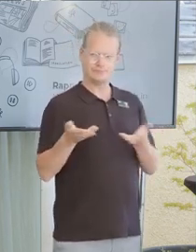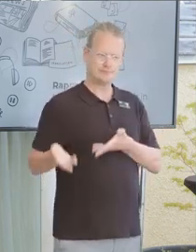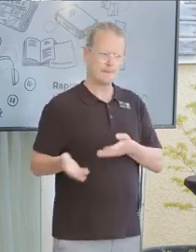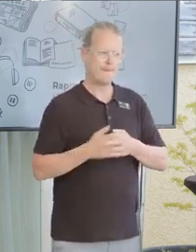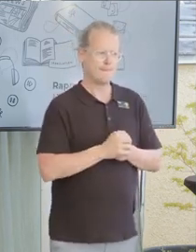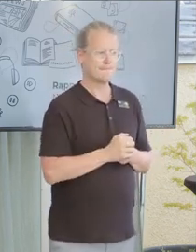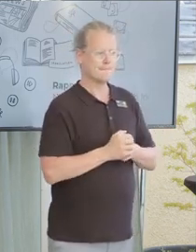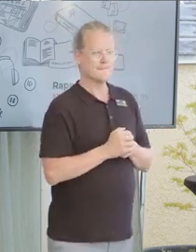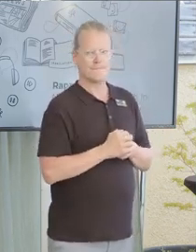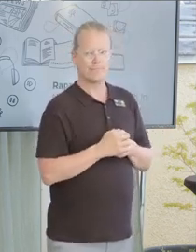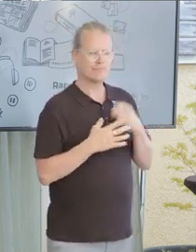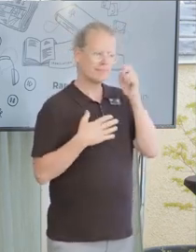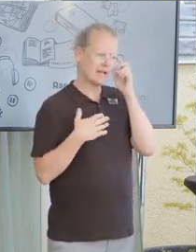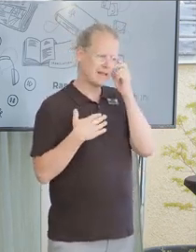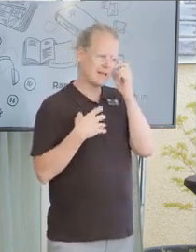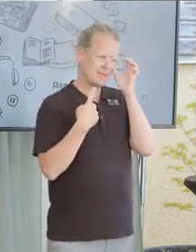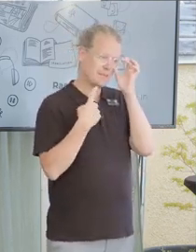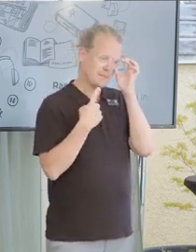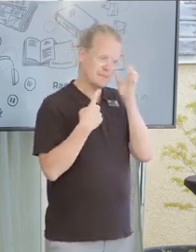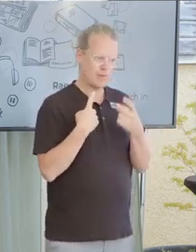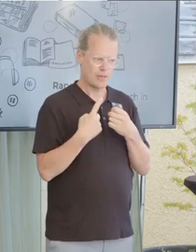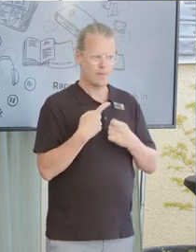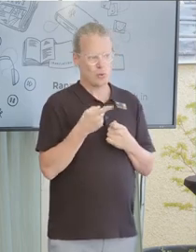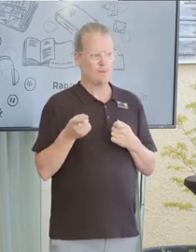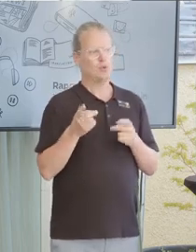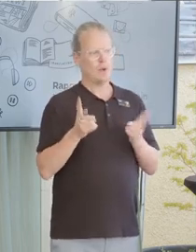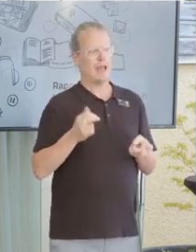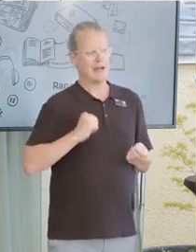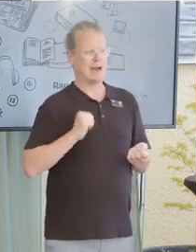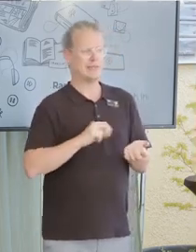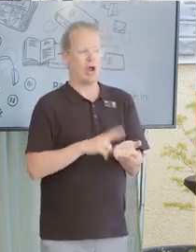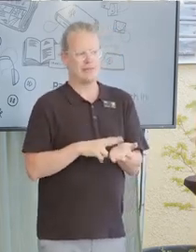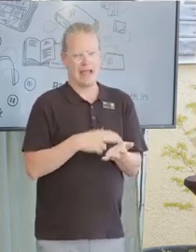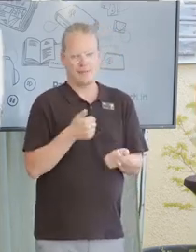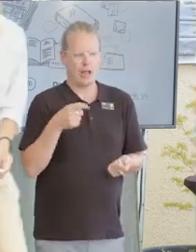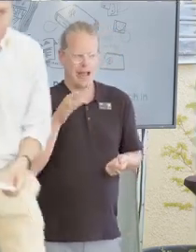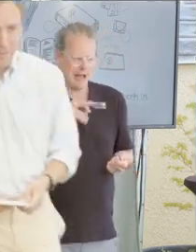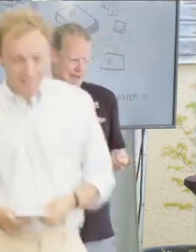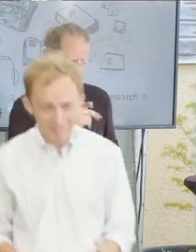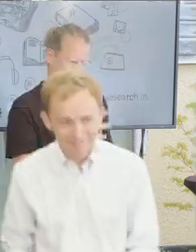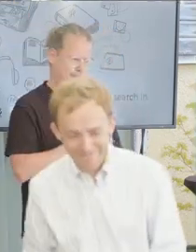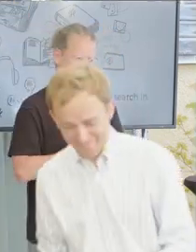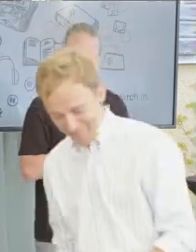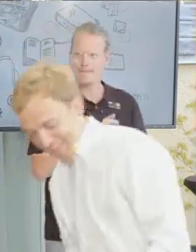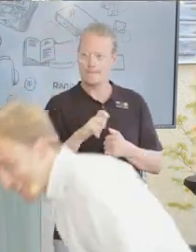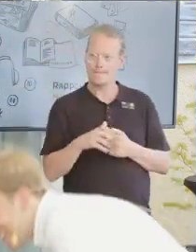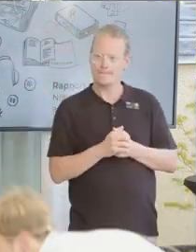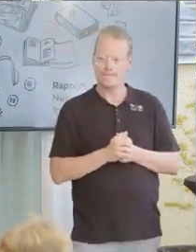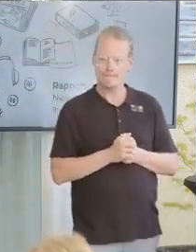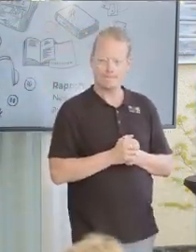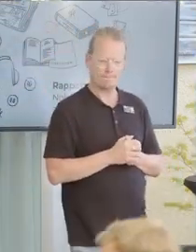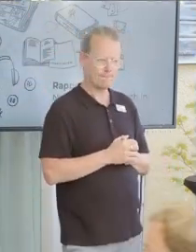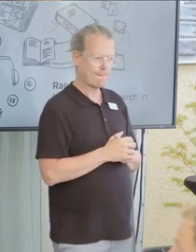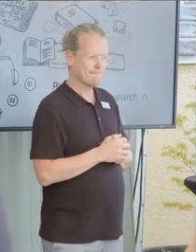om det berör dem det berör. Tack Erik. Jag vill hälsa Fredrik Mohammadi Norén välkommen fram.